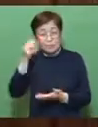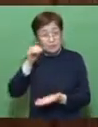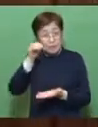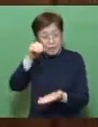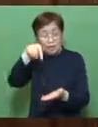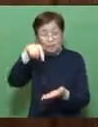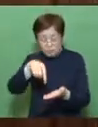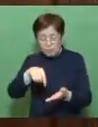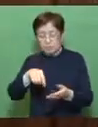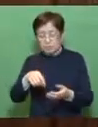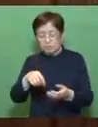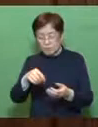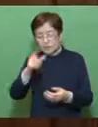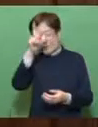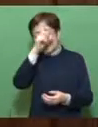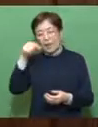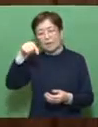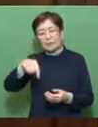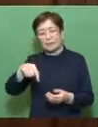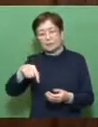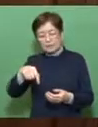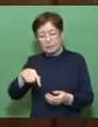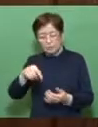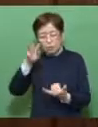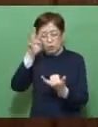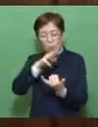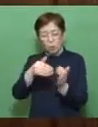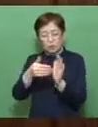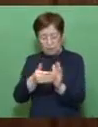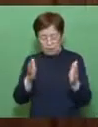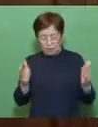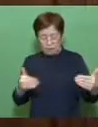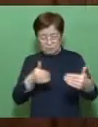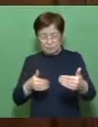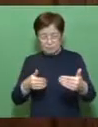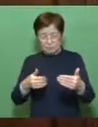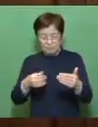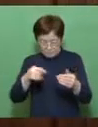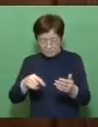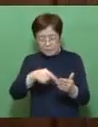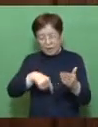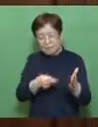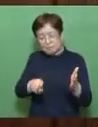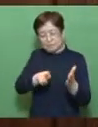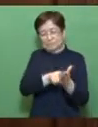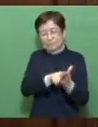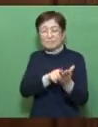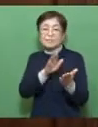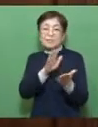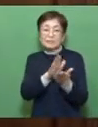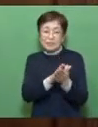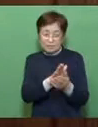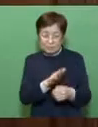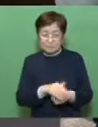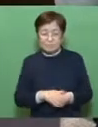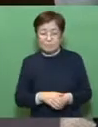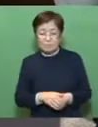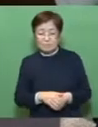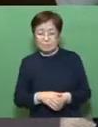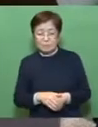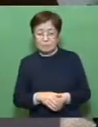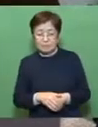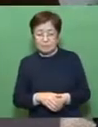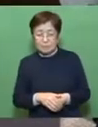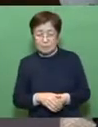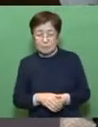今度の先代あの防災枠組はいえにあの取り入れてなりますはいはいさて